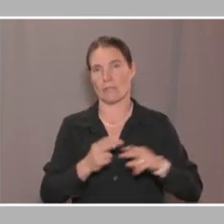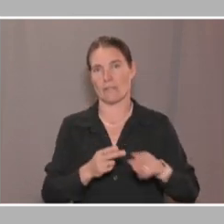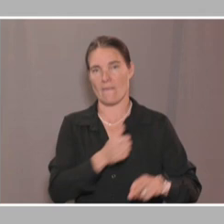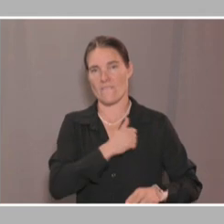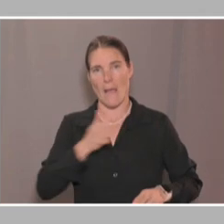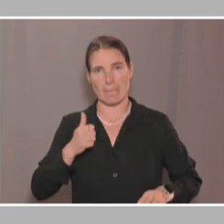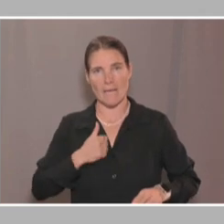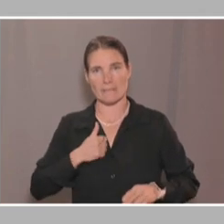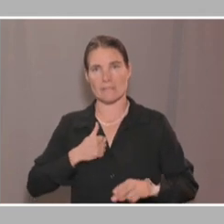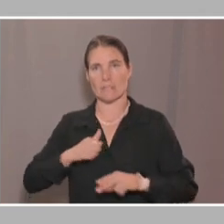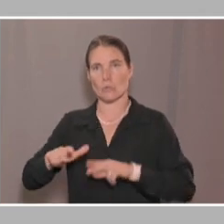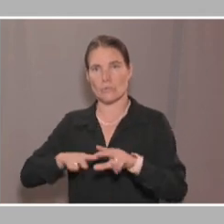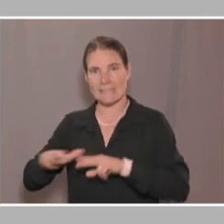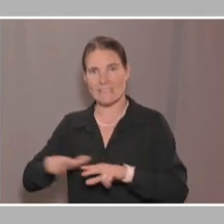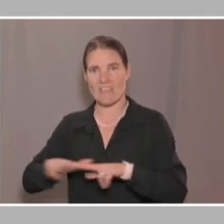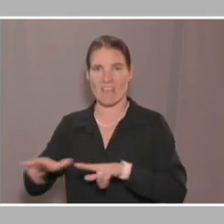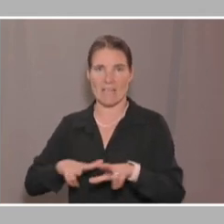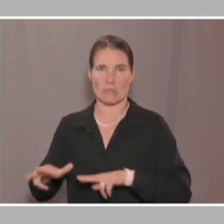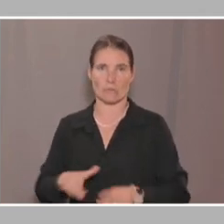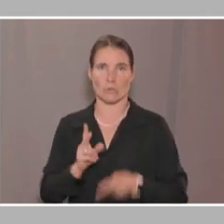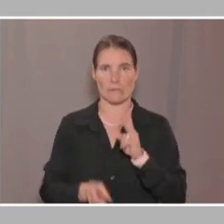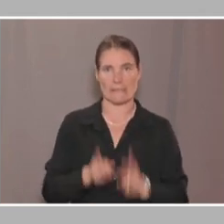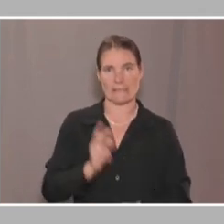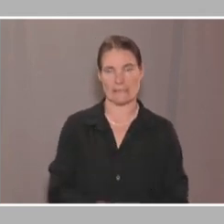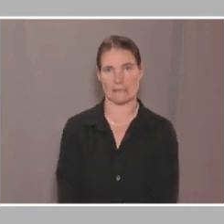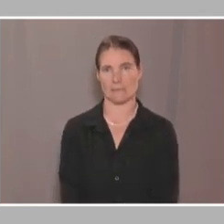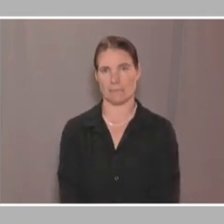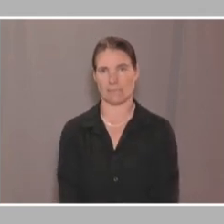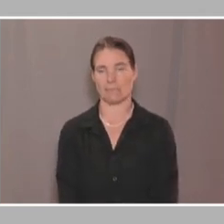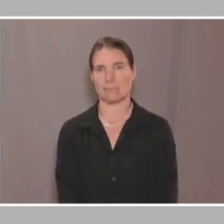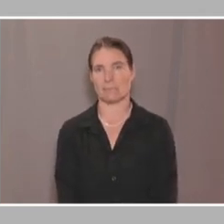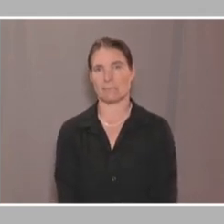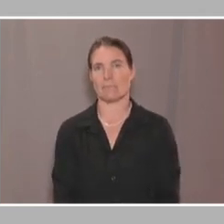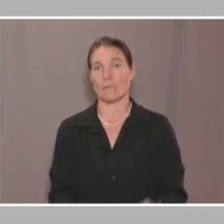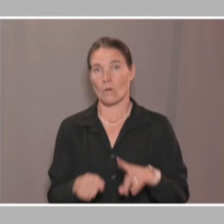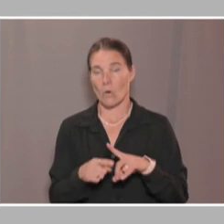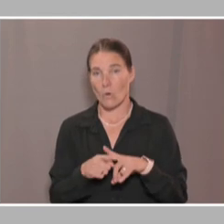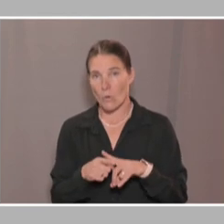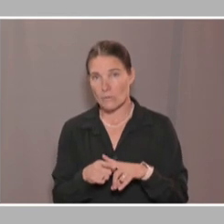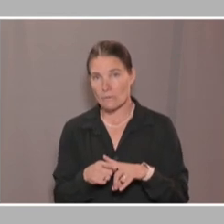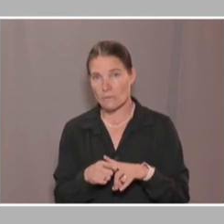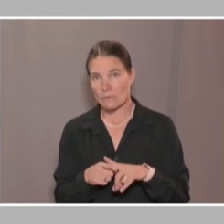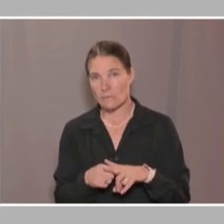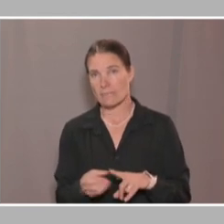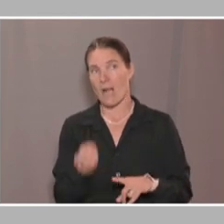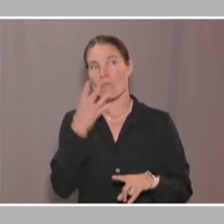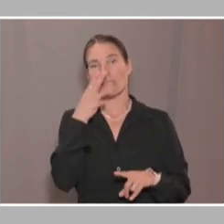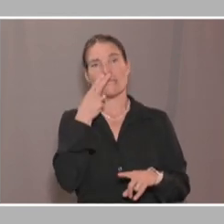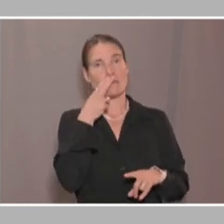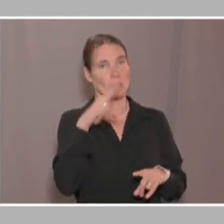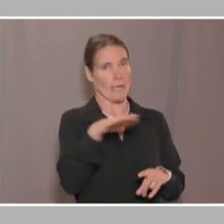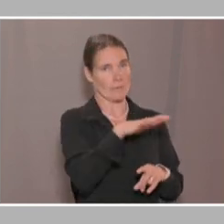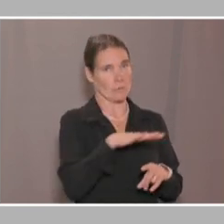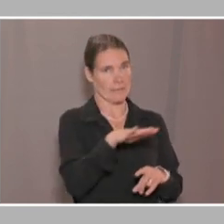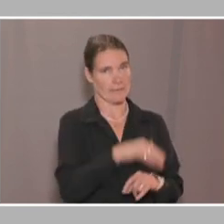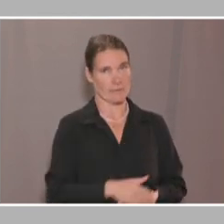Verwaltung, ohne die kein Staat zu machen wäre. Und exponiert nationalsozialistisch.